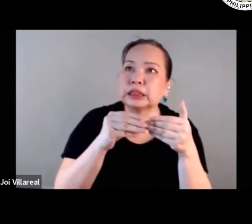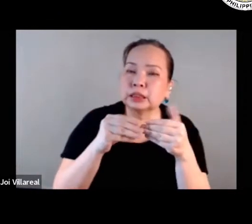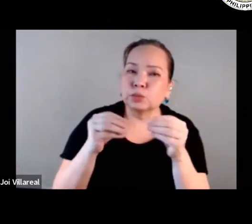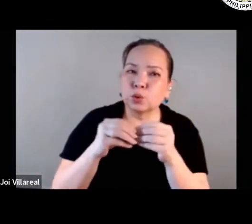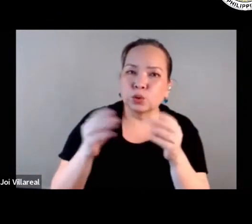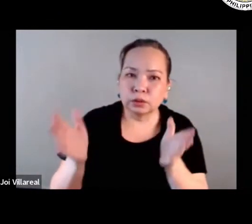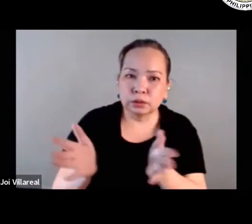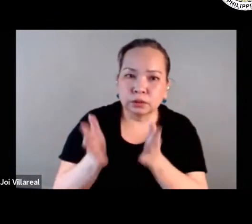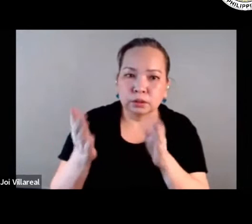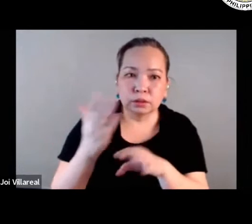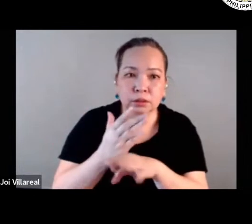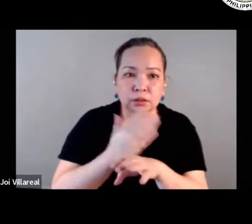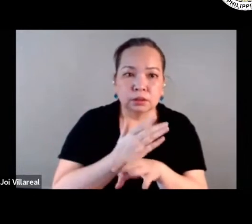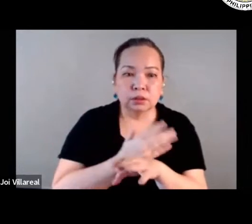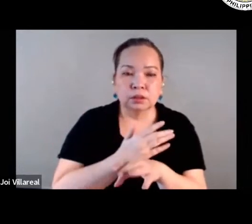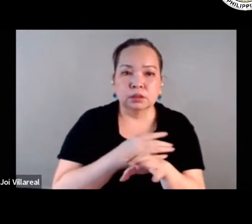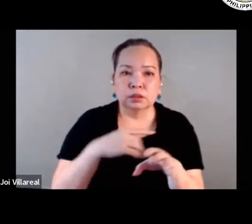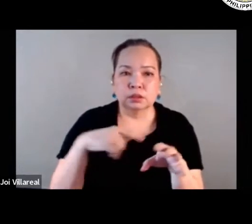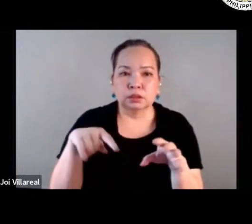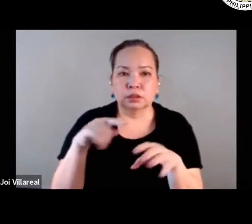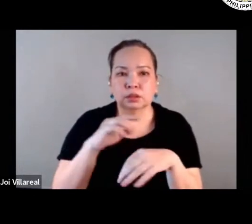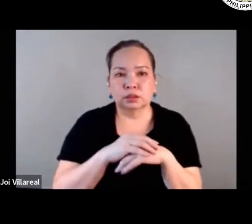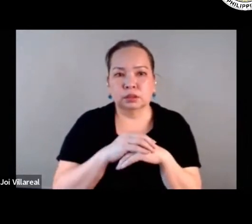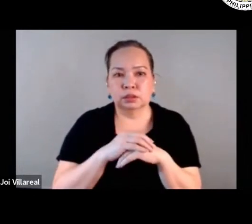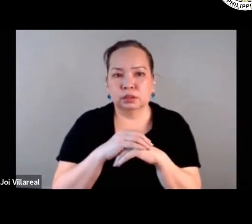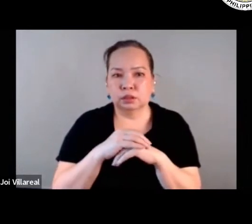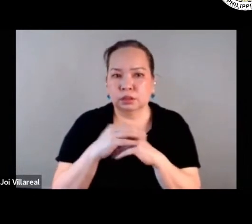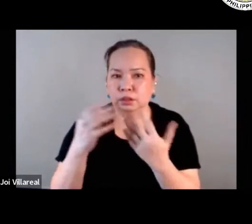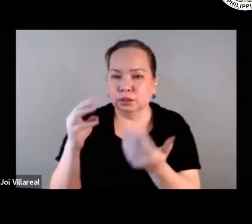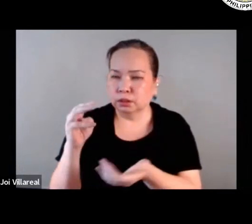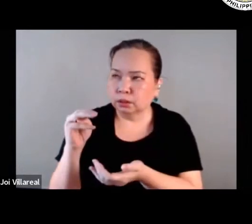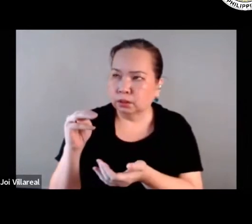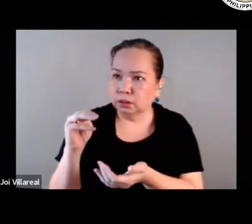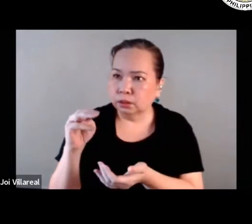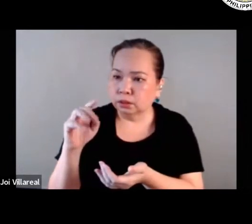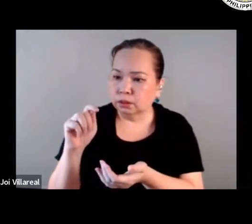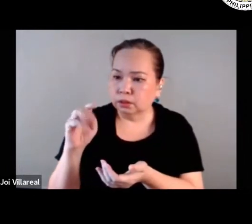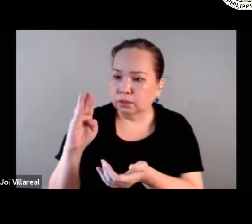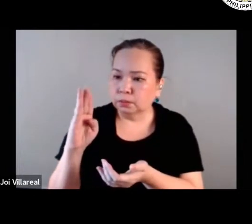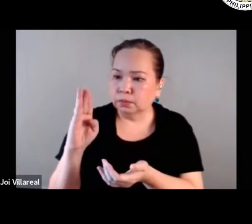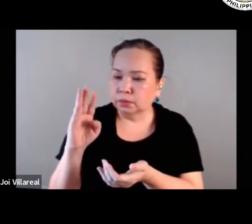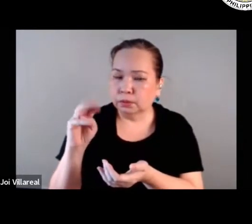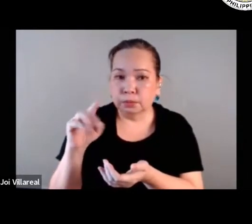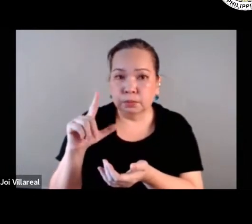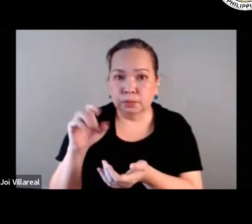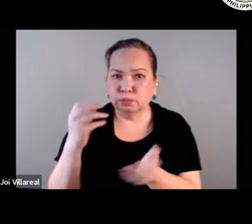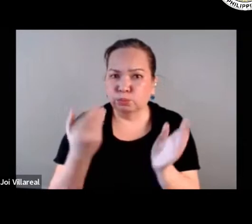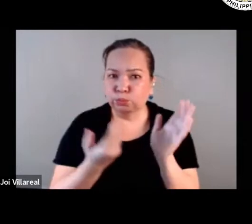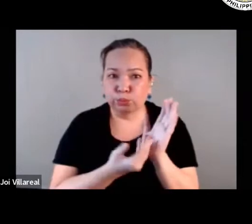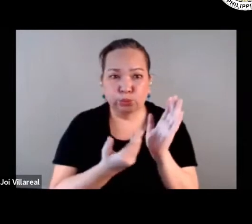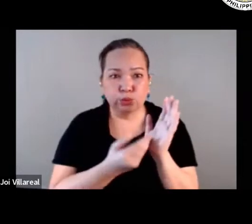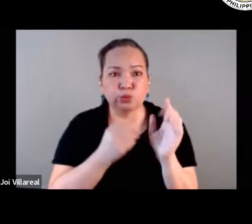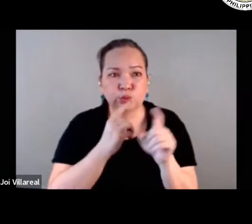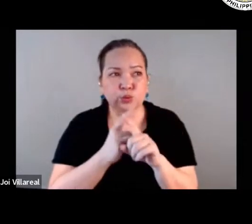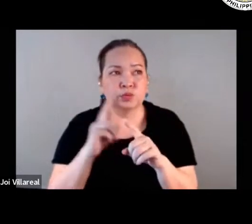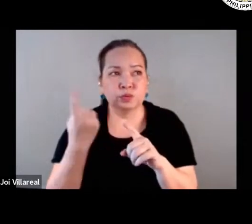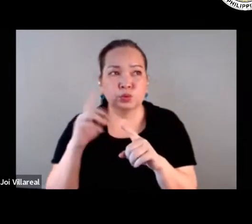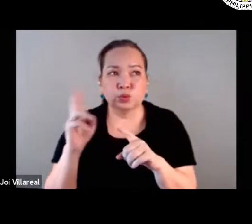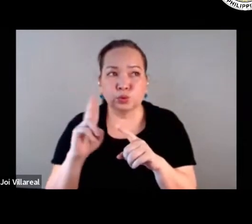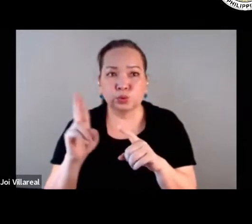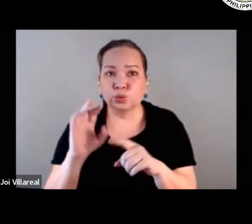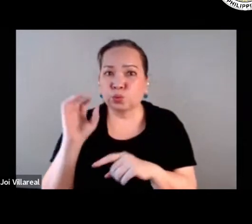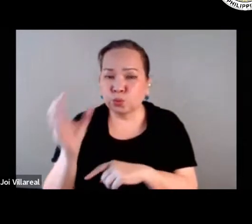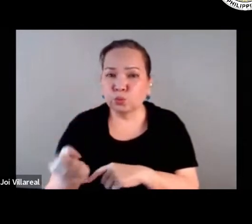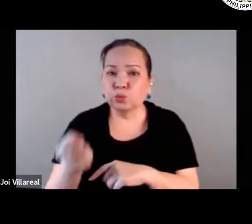ipag-ibayuhin ang implementasyon ng MTB-MLE lalo't pinatutunayan ng maraming pag-aral na mabisa ang paggamit ng